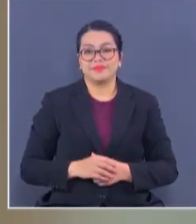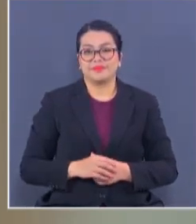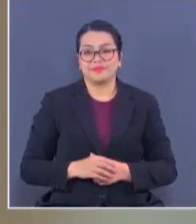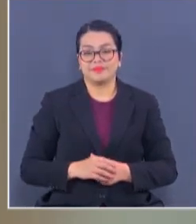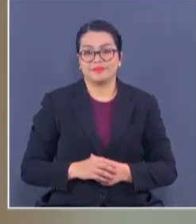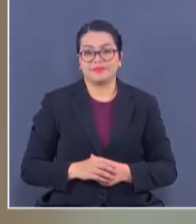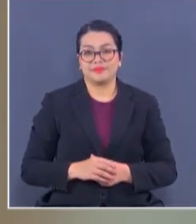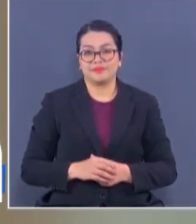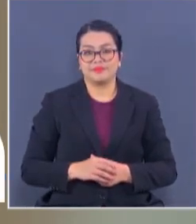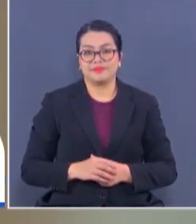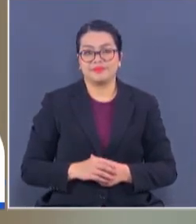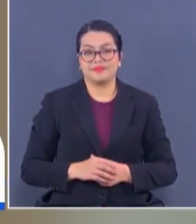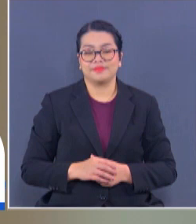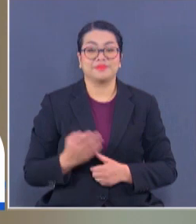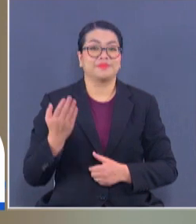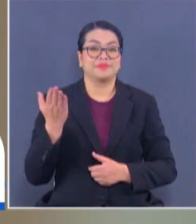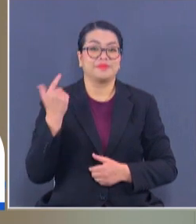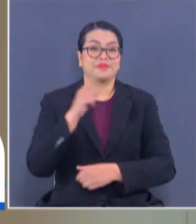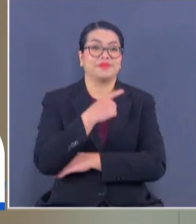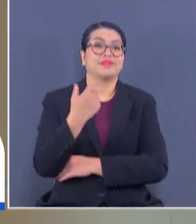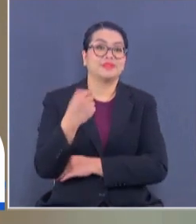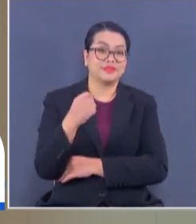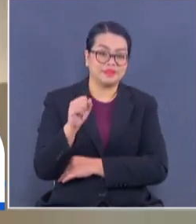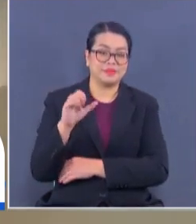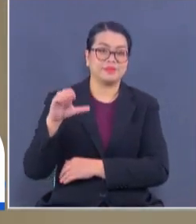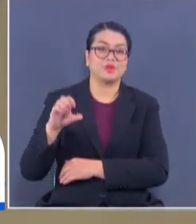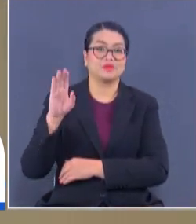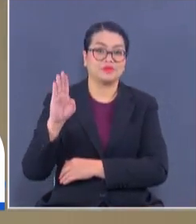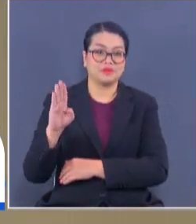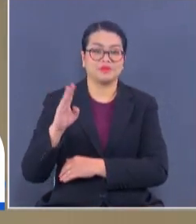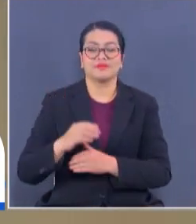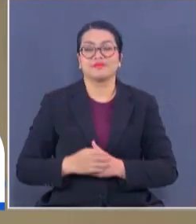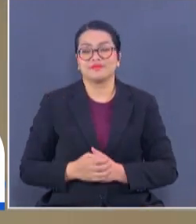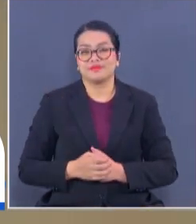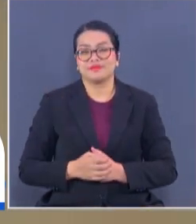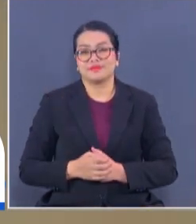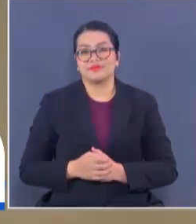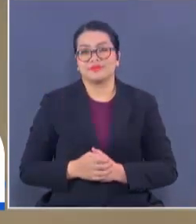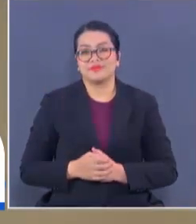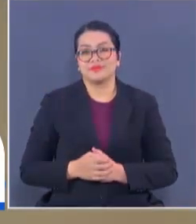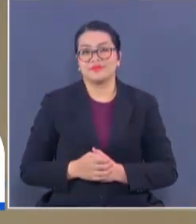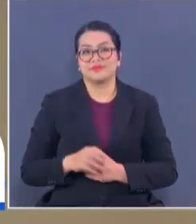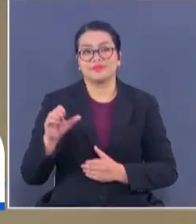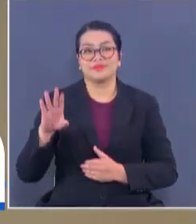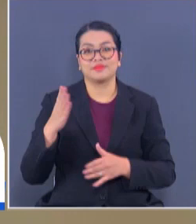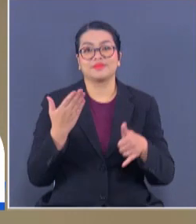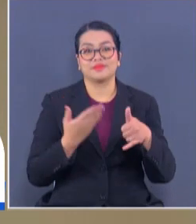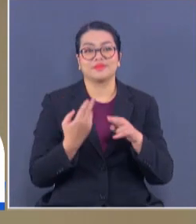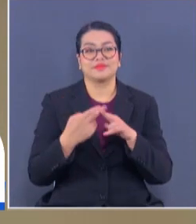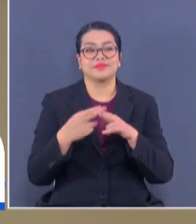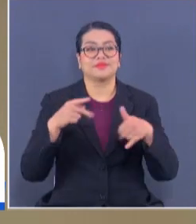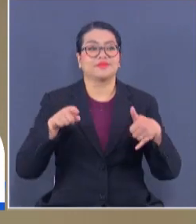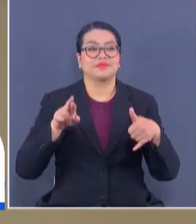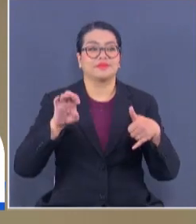วันนี้10มกราคม2566บริษัทฮับซับจำกัดโดยมีนางสาวพรมณีเม